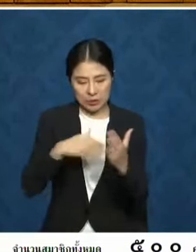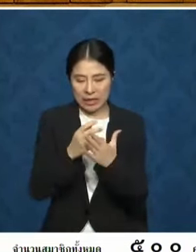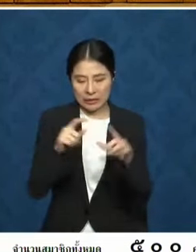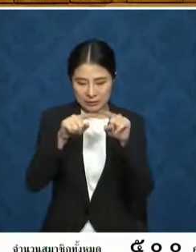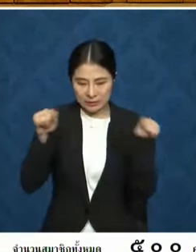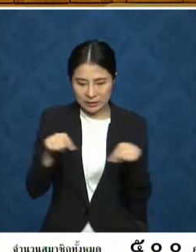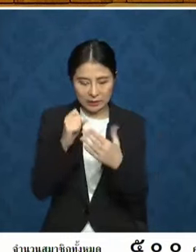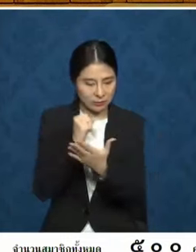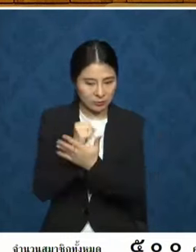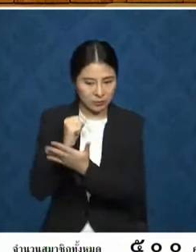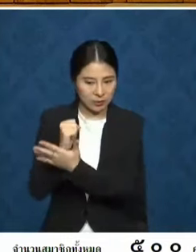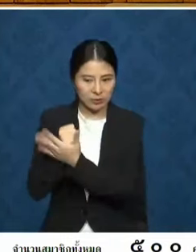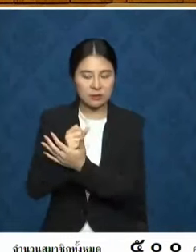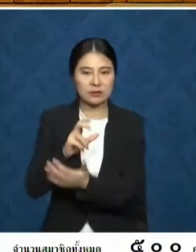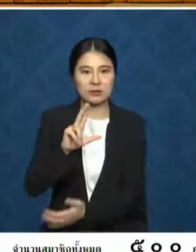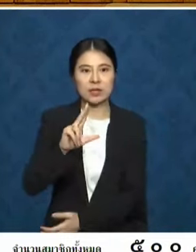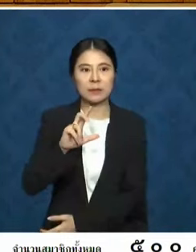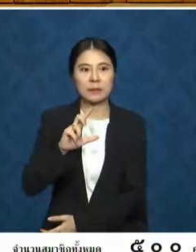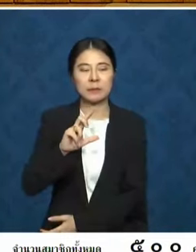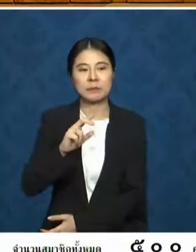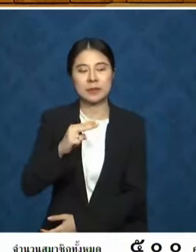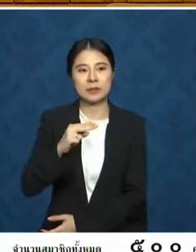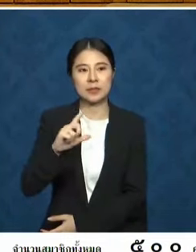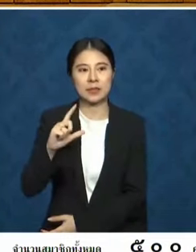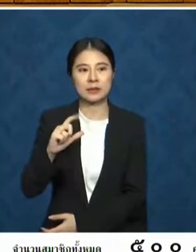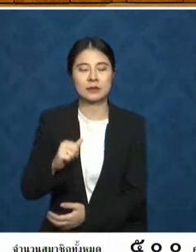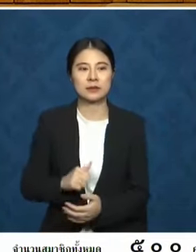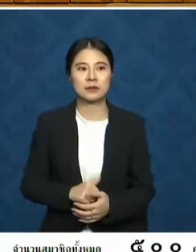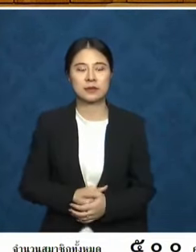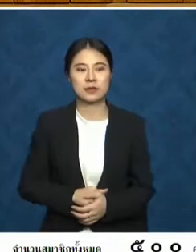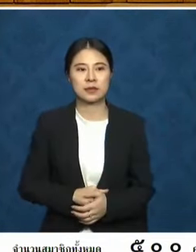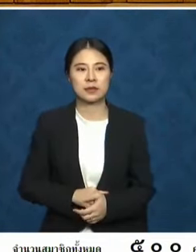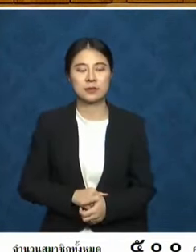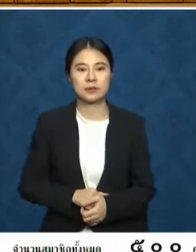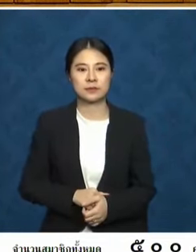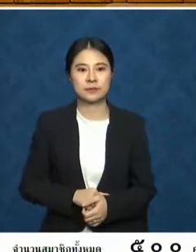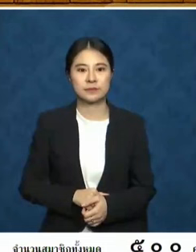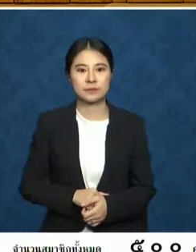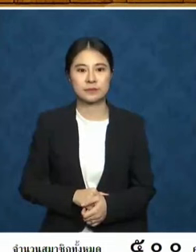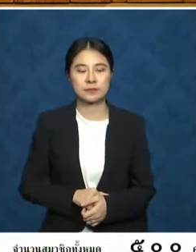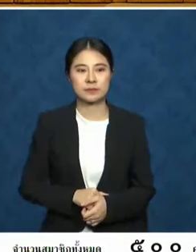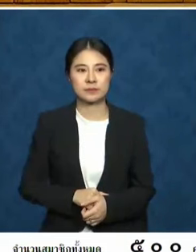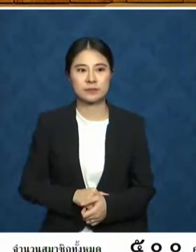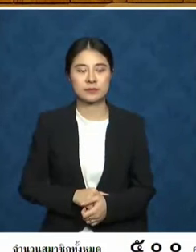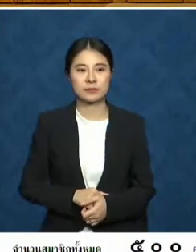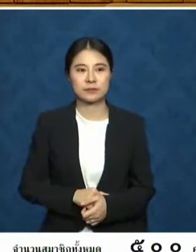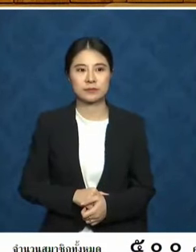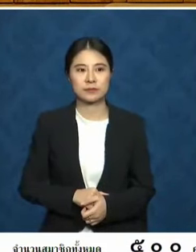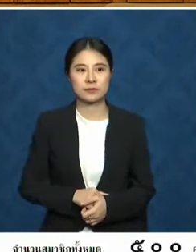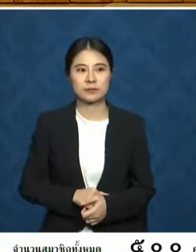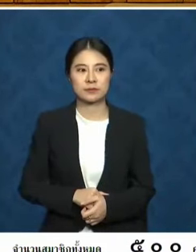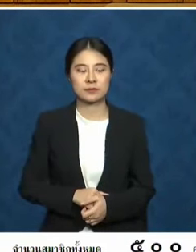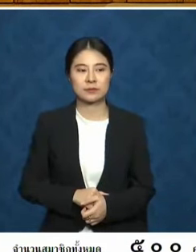เราถูกนไปใช้ไมใช่ทงหมดเป็ส่วนหน่งของการคำนวตัวเลขนั้นอย่ไรก็ตามครั